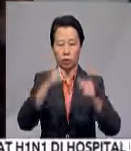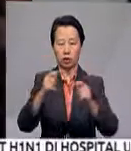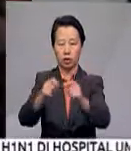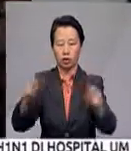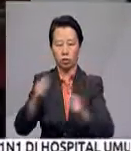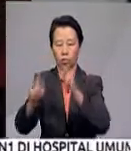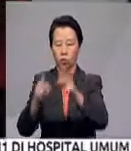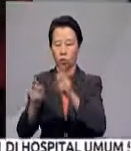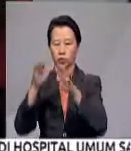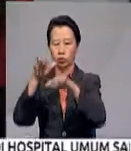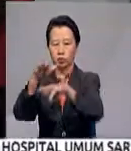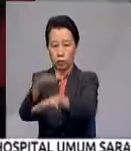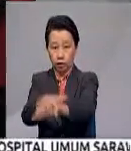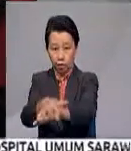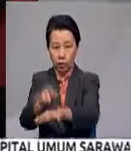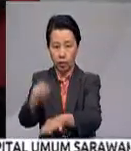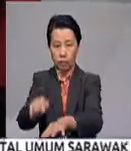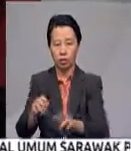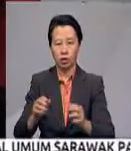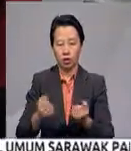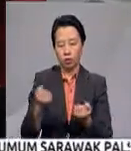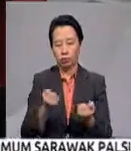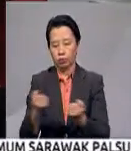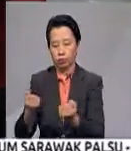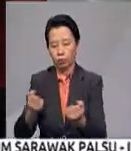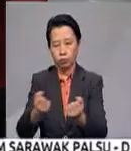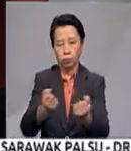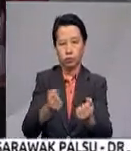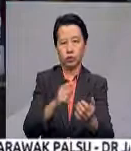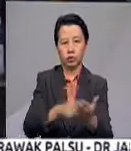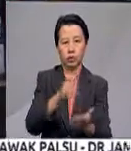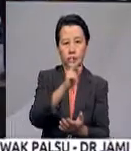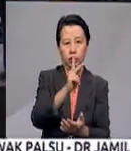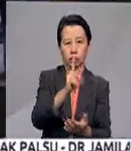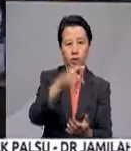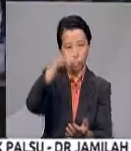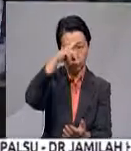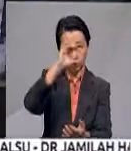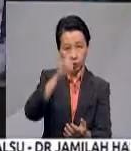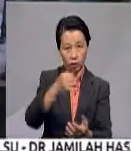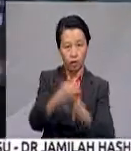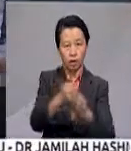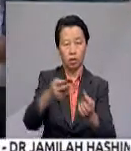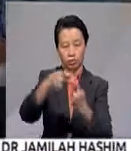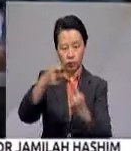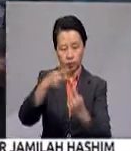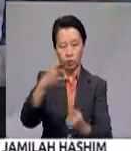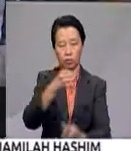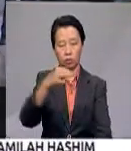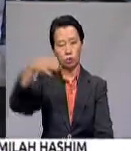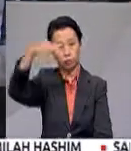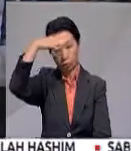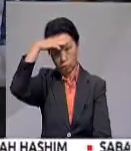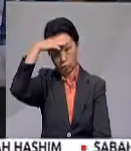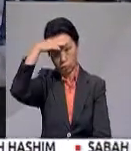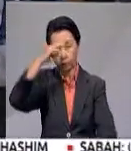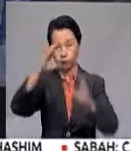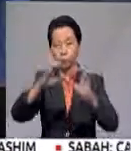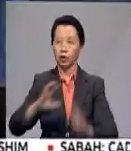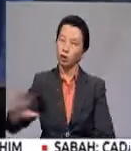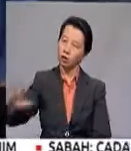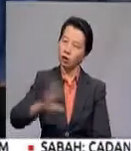tempat tumpuan ramai. Unit bergerak itu akan beroperasi di Ibu Pejabat Putrajaya, Pulau Pinang dan juga Johor. Secara